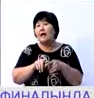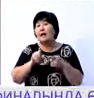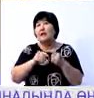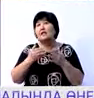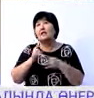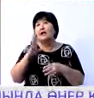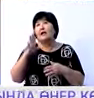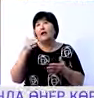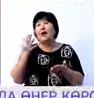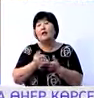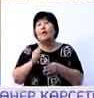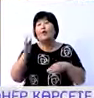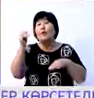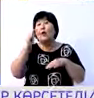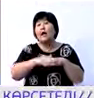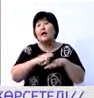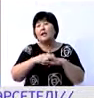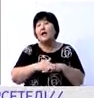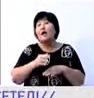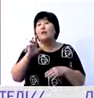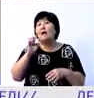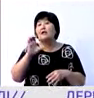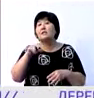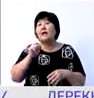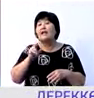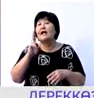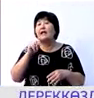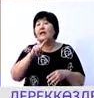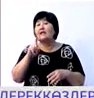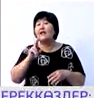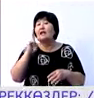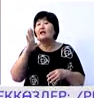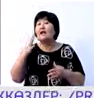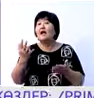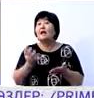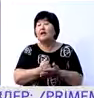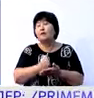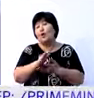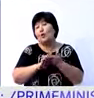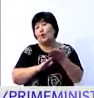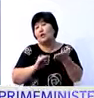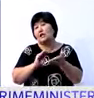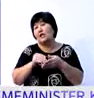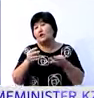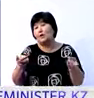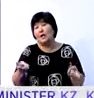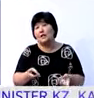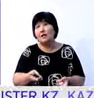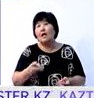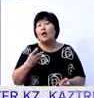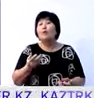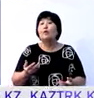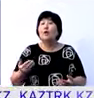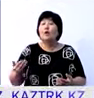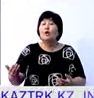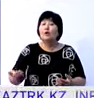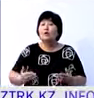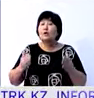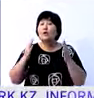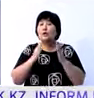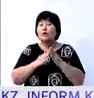алады. Ол үшін салымшы баспана кезет порталына кіріп, пәтерді таңдап, өтініш қалдыруға жет. Тұрғын үй құрылыс жинақ банкі нұрлы